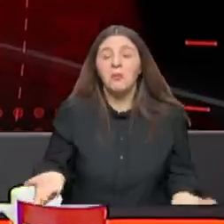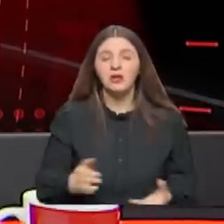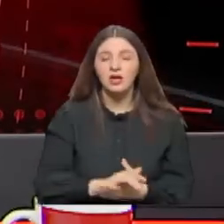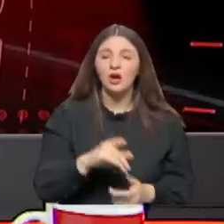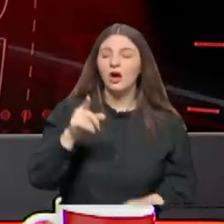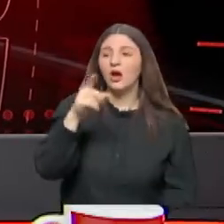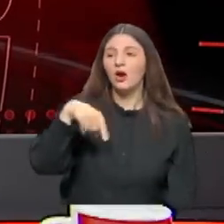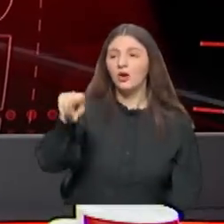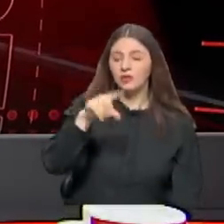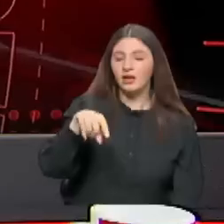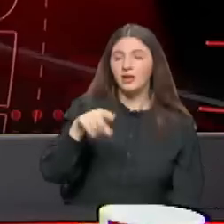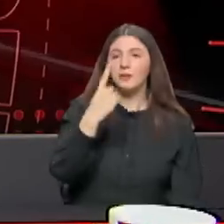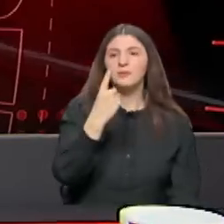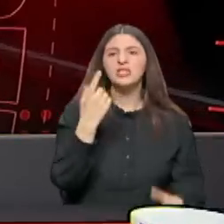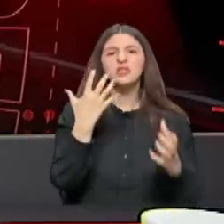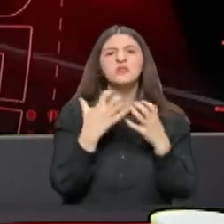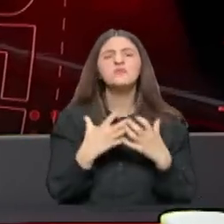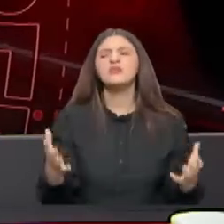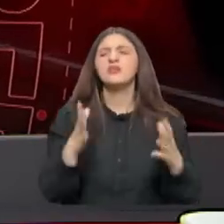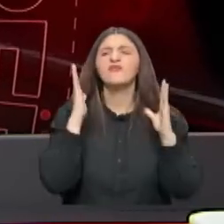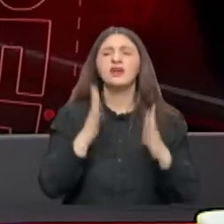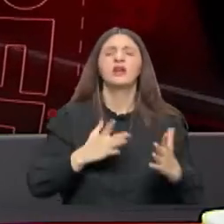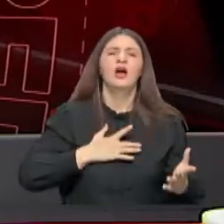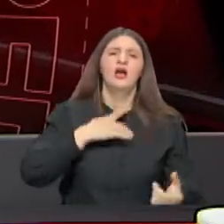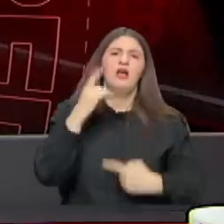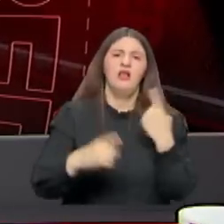Şimdi onlar bir yığın şey söylüyor.